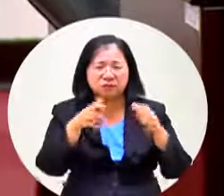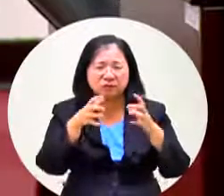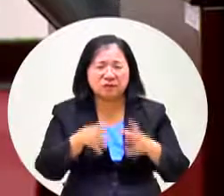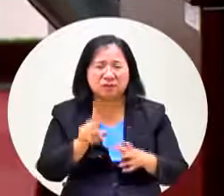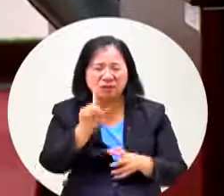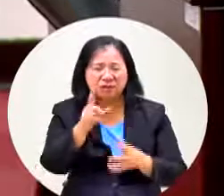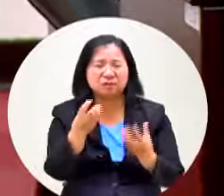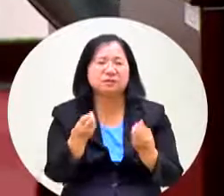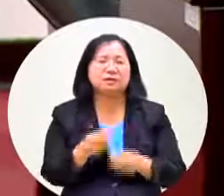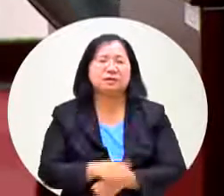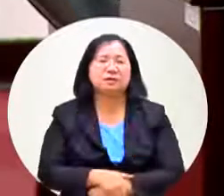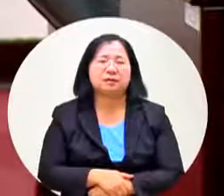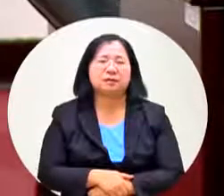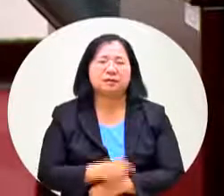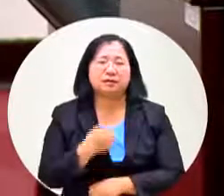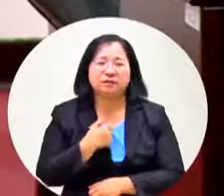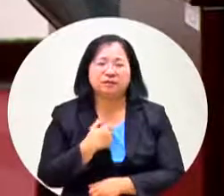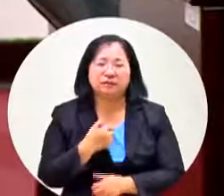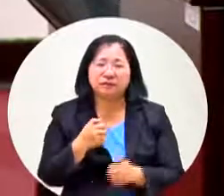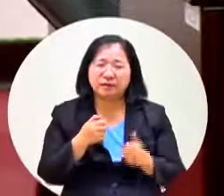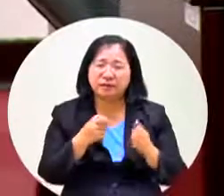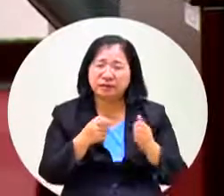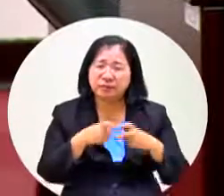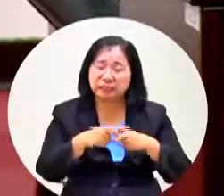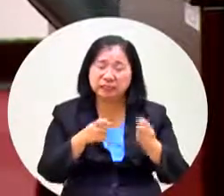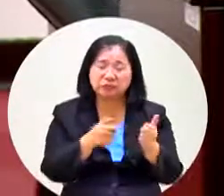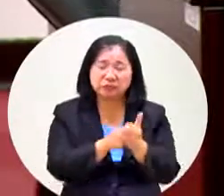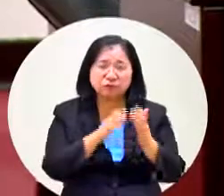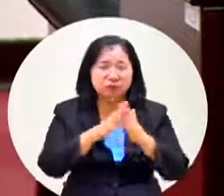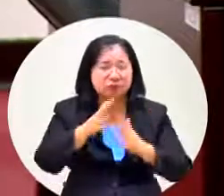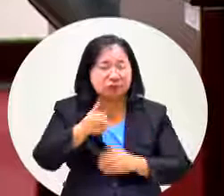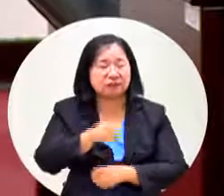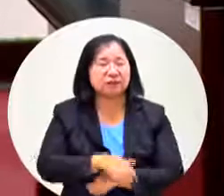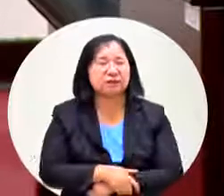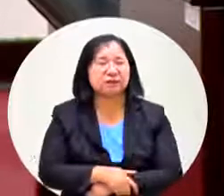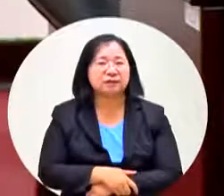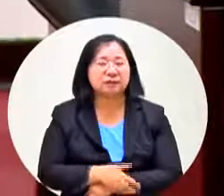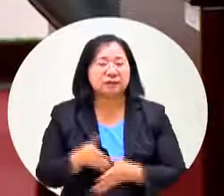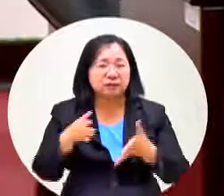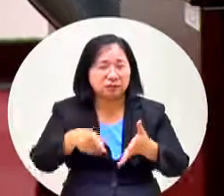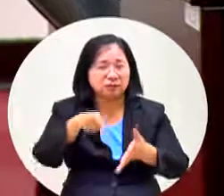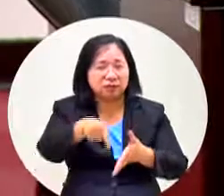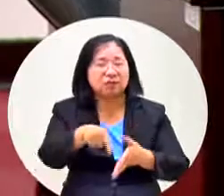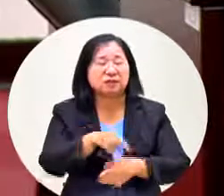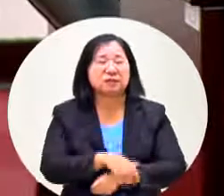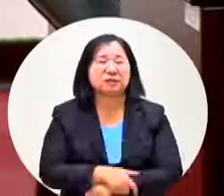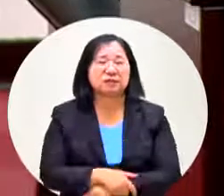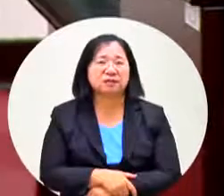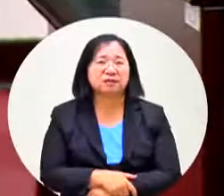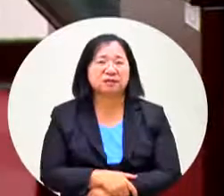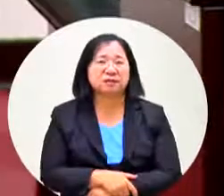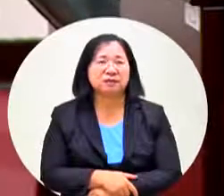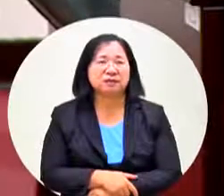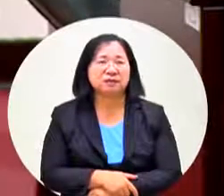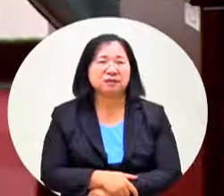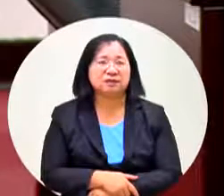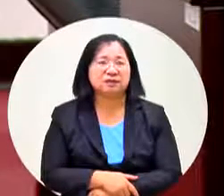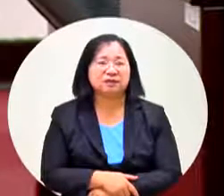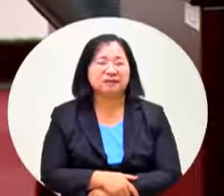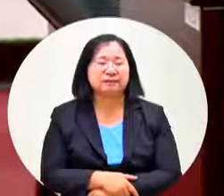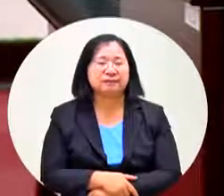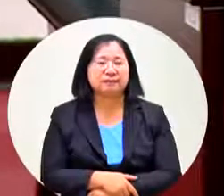请咱啊这个市府吼啊这个部门吼来做研究啦吼？因